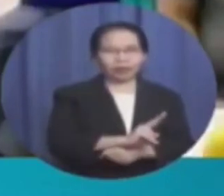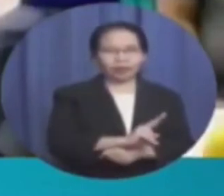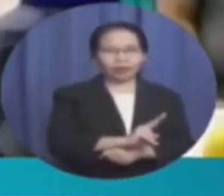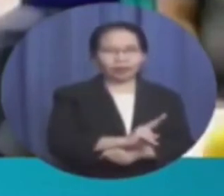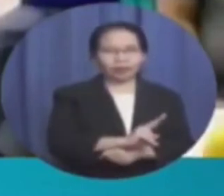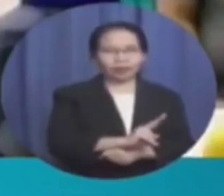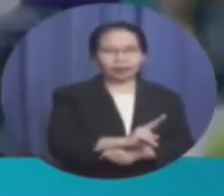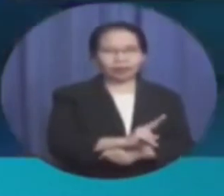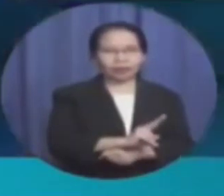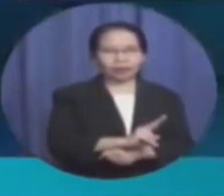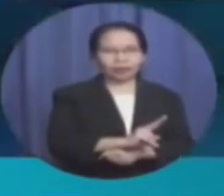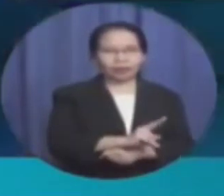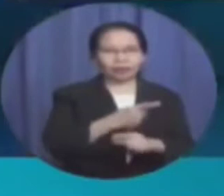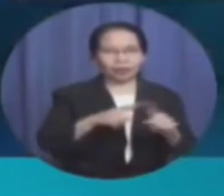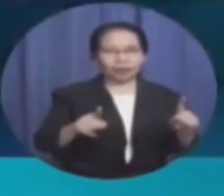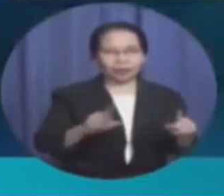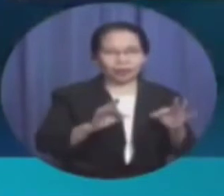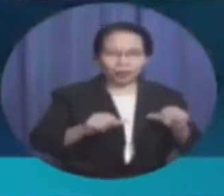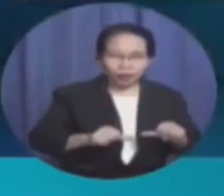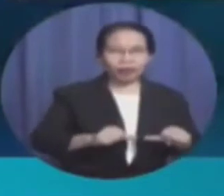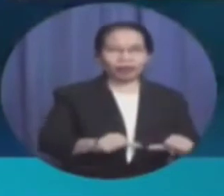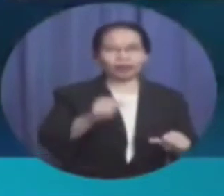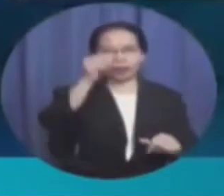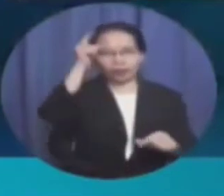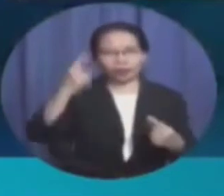kung nagpapatuloy ka sa kasalanan.